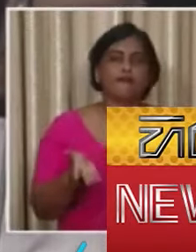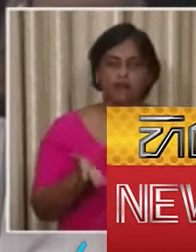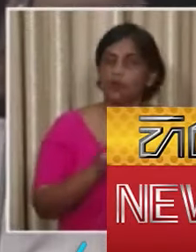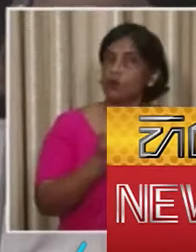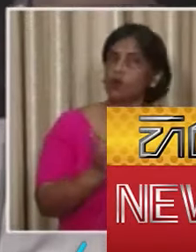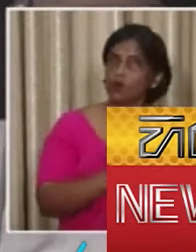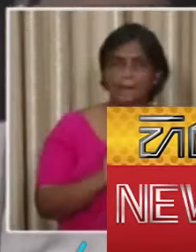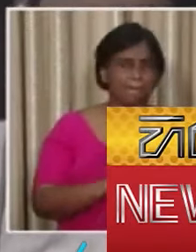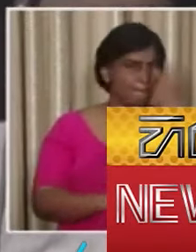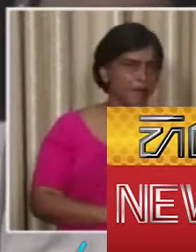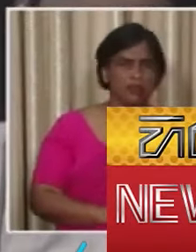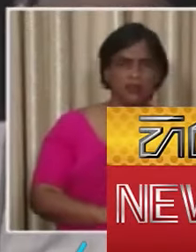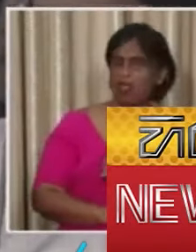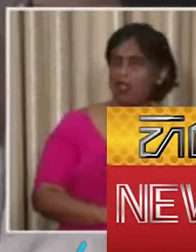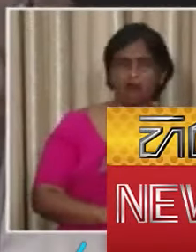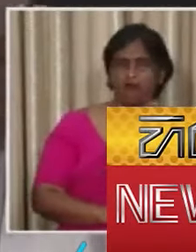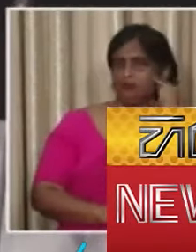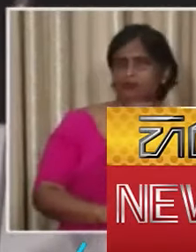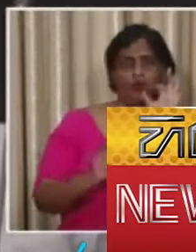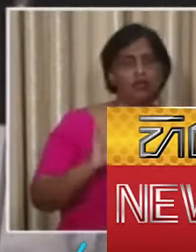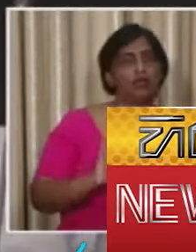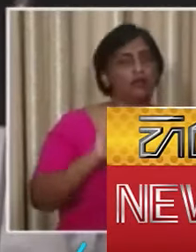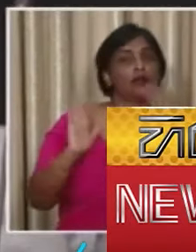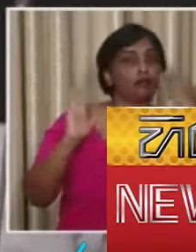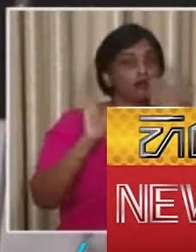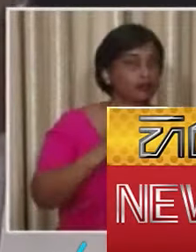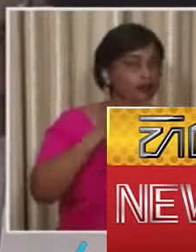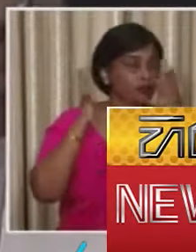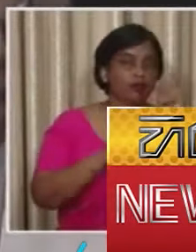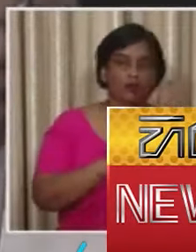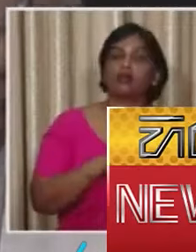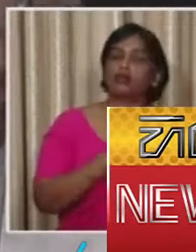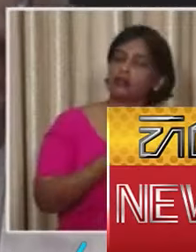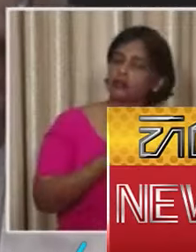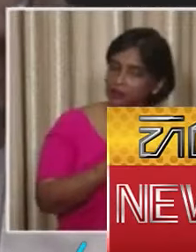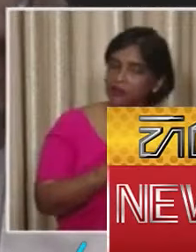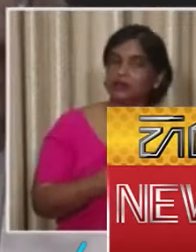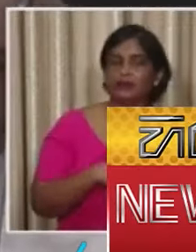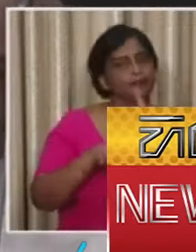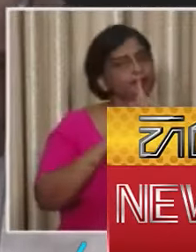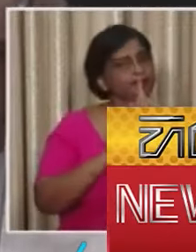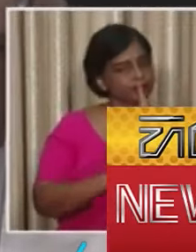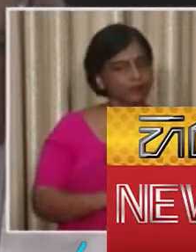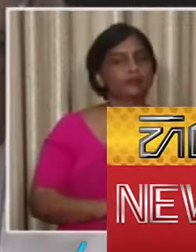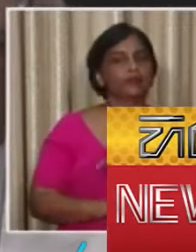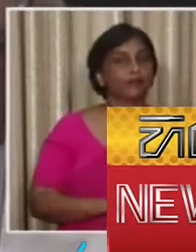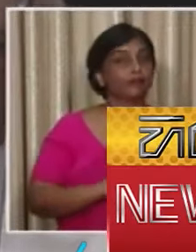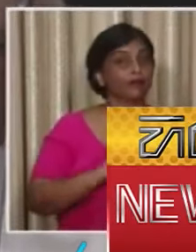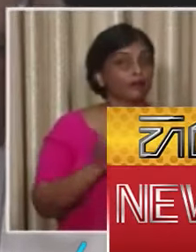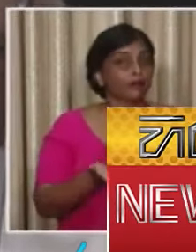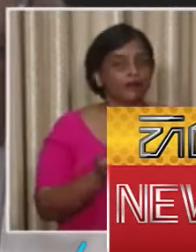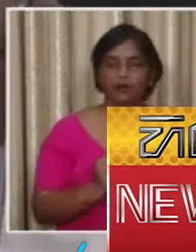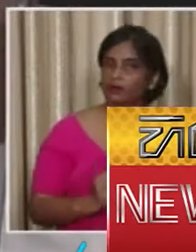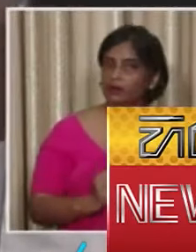තමගේ පුද්ගලික ලාභ ප්‍රයෝජනවලට වඩා රට ගැන හිතන බොහෝ අය ඉන්නවා. ඒ සියලු දෙනාගෙන් මම ඉල්ලා සිටින්නේ රට යලි